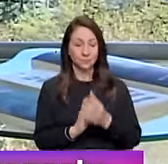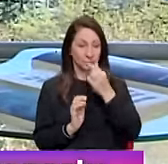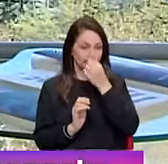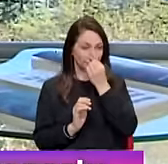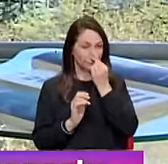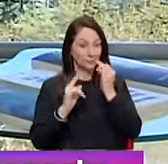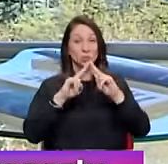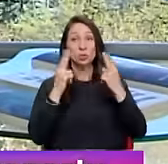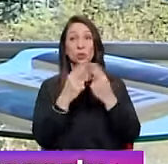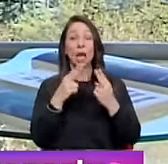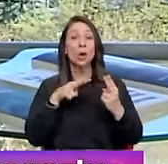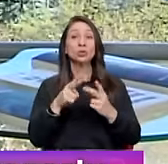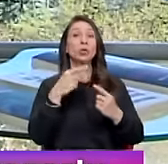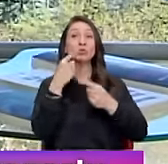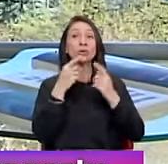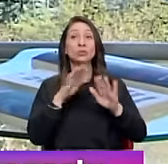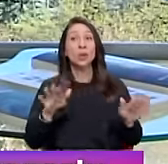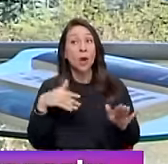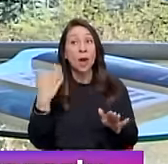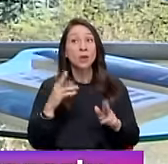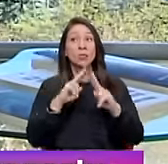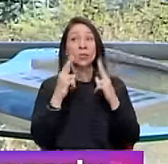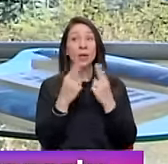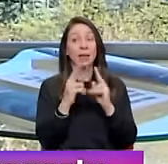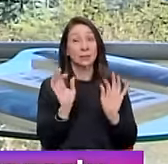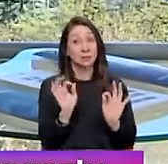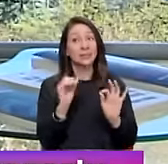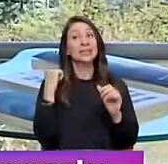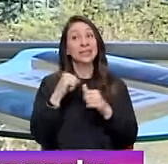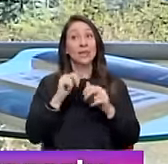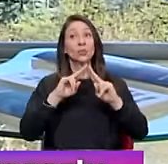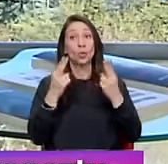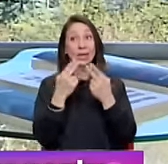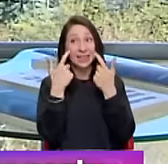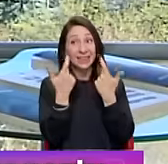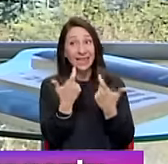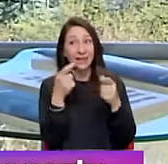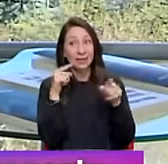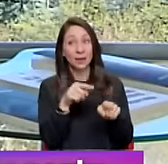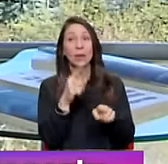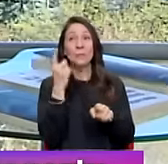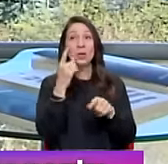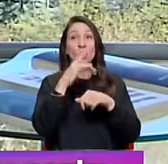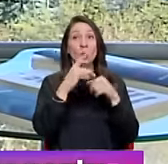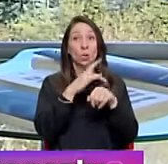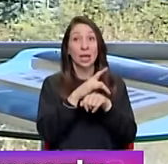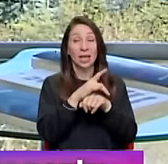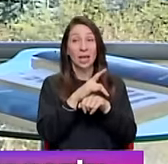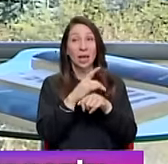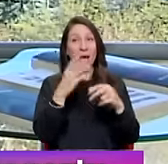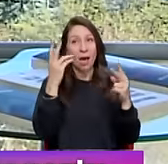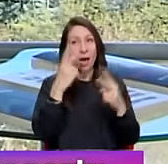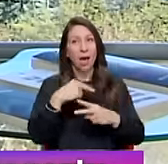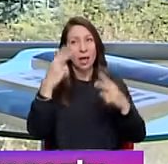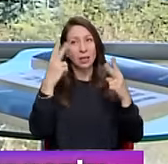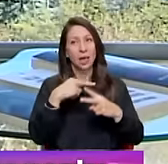Global yolculuktan söz ettikten sonra yine dünyada kalalım. Yine dünya dikkatle takip etti ve bir ülkeyi